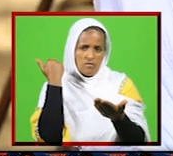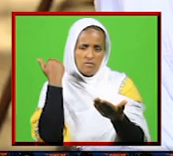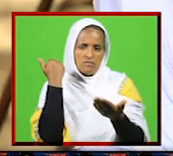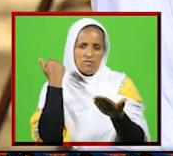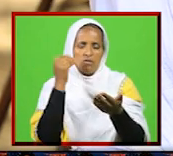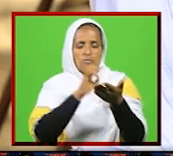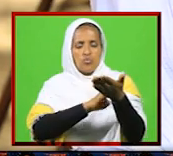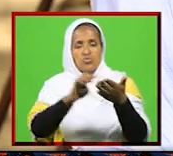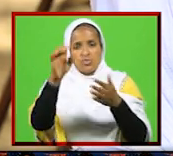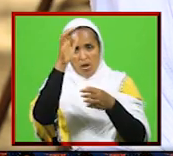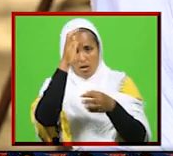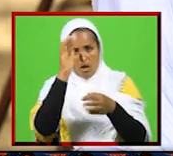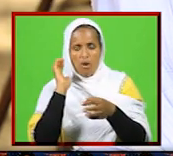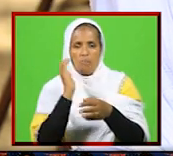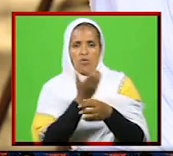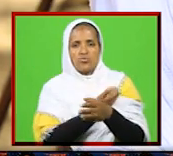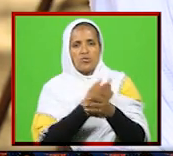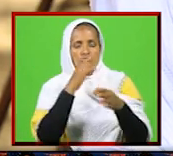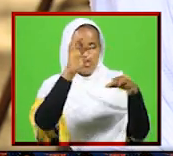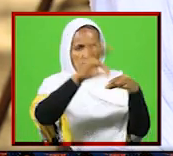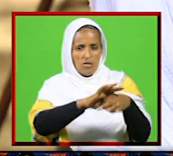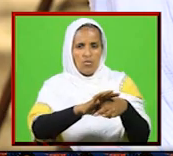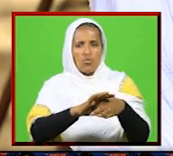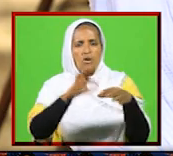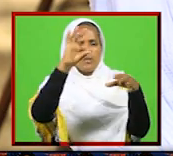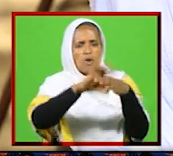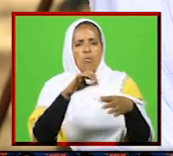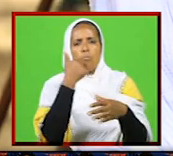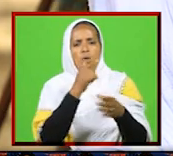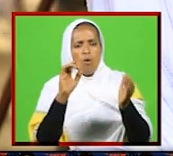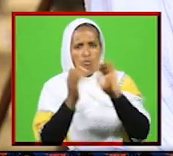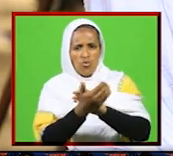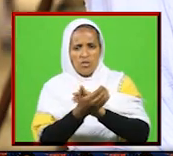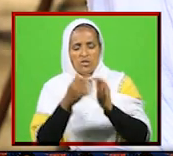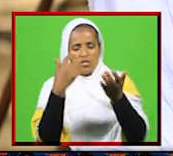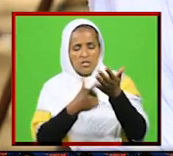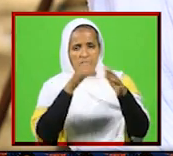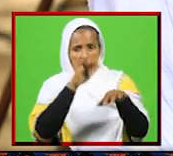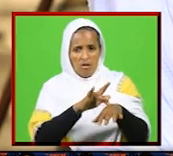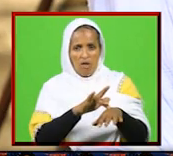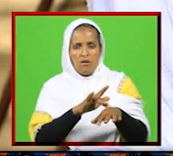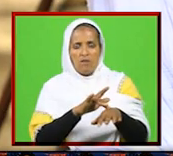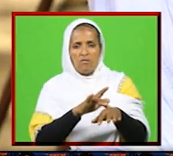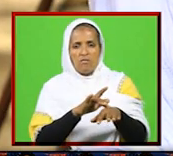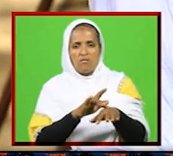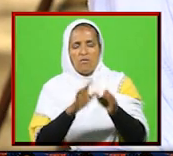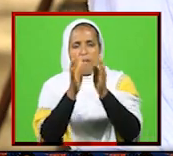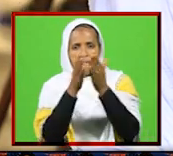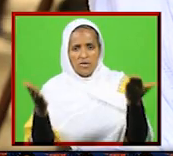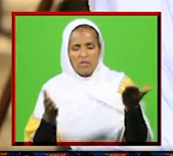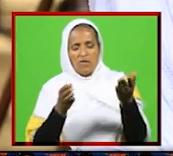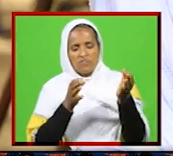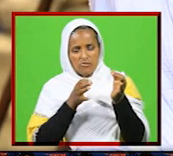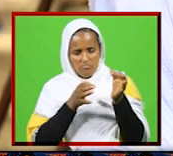ያው ከፊት በቅዱሳን አባቶች ነው የተተከለው። ተካዩ ማን እንደሆነ እዚህ